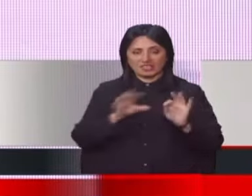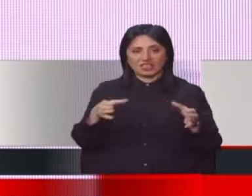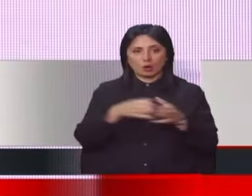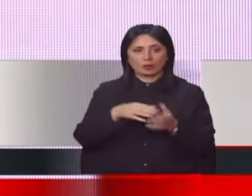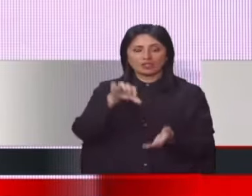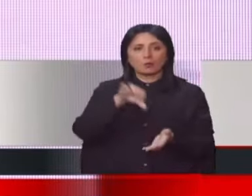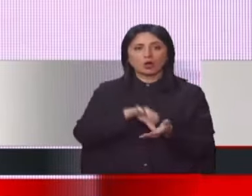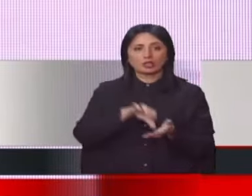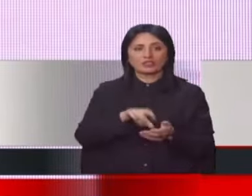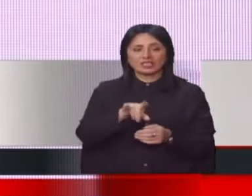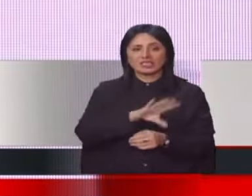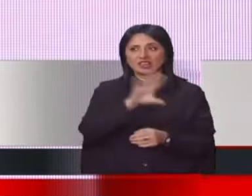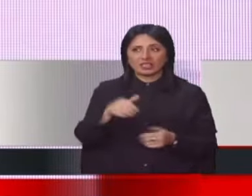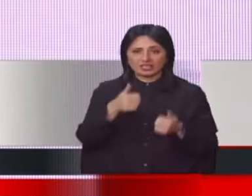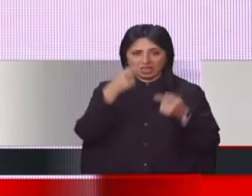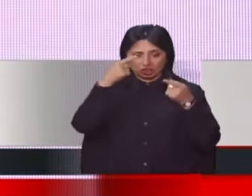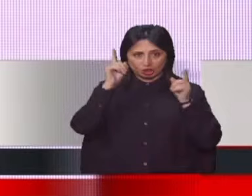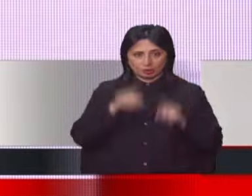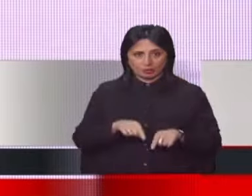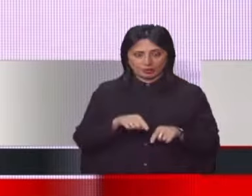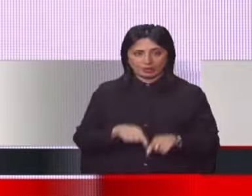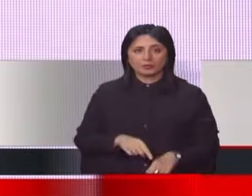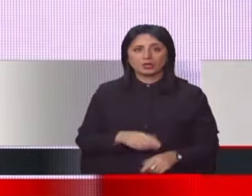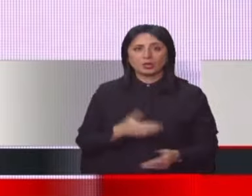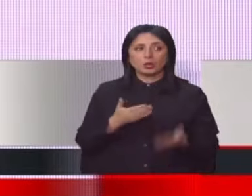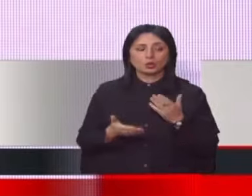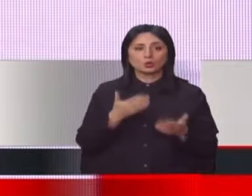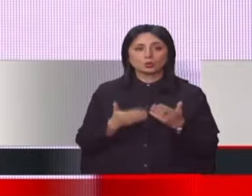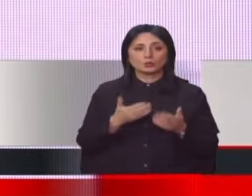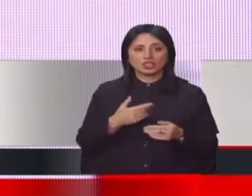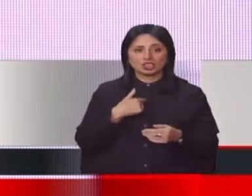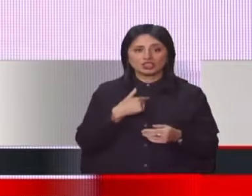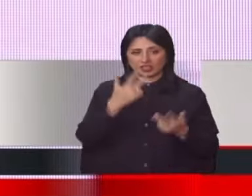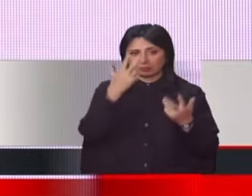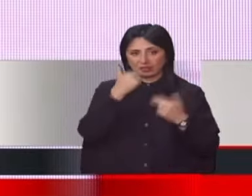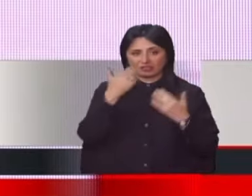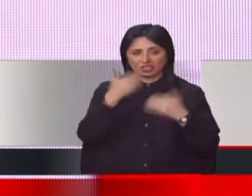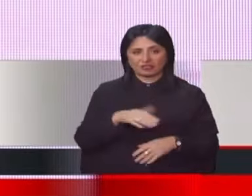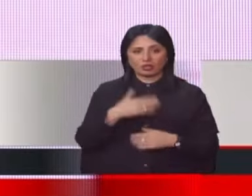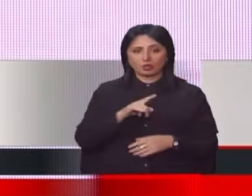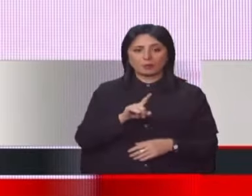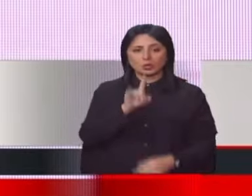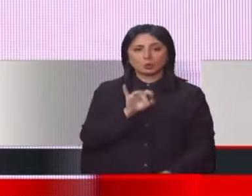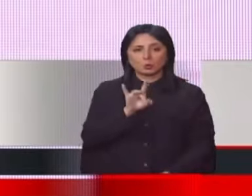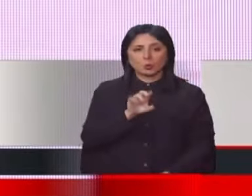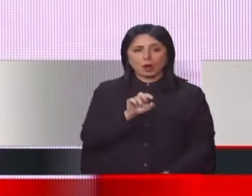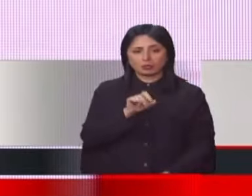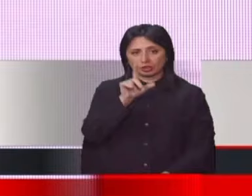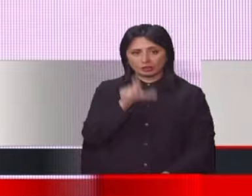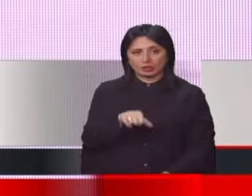დაკომპლექტებაში მონაწილეობა, ეს ყველასთვის კარგად ცნობილია. თუმცა ჩვენ მივეჩვიეთ, რომ სალომე